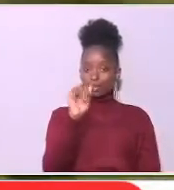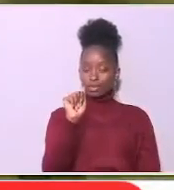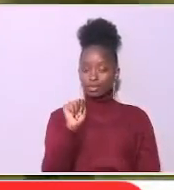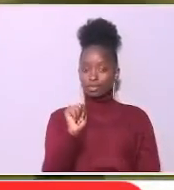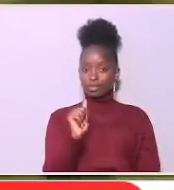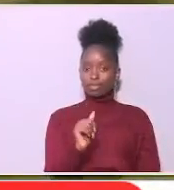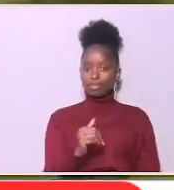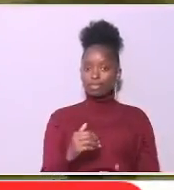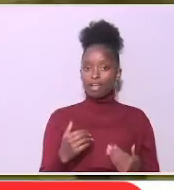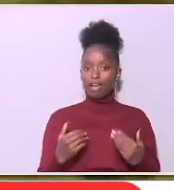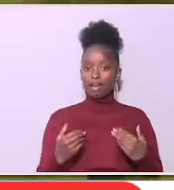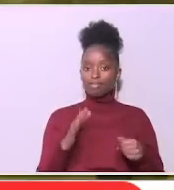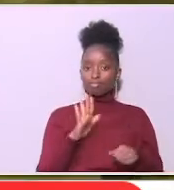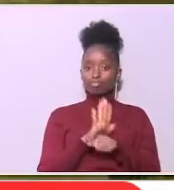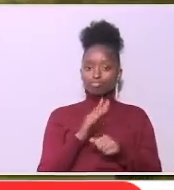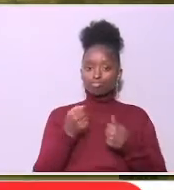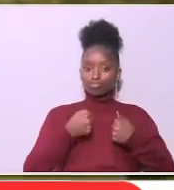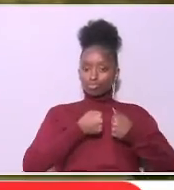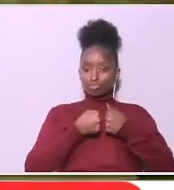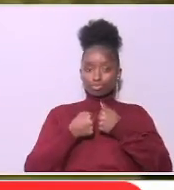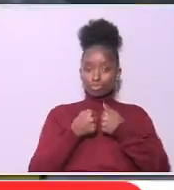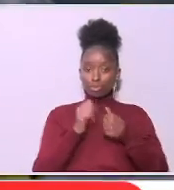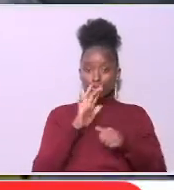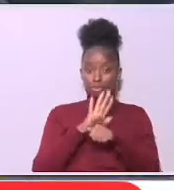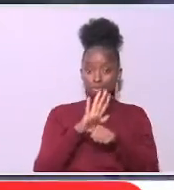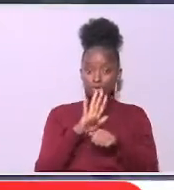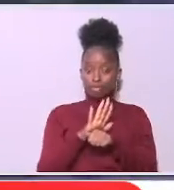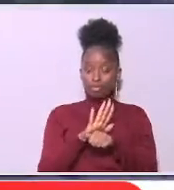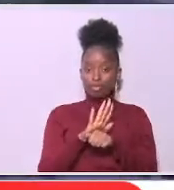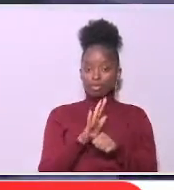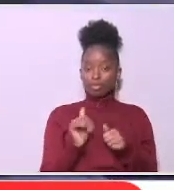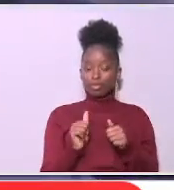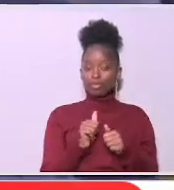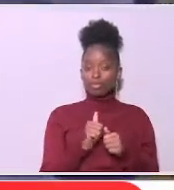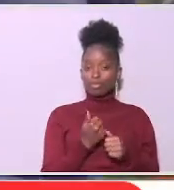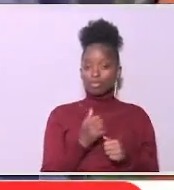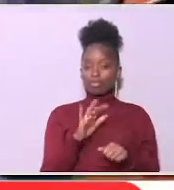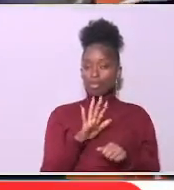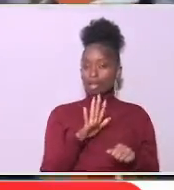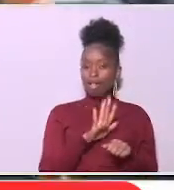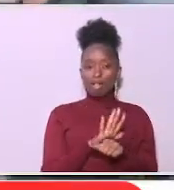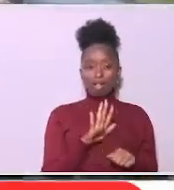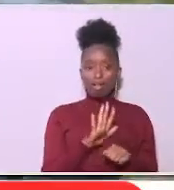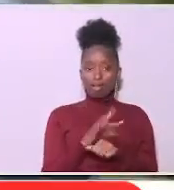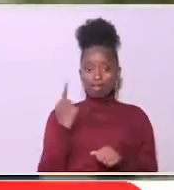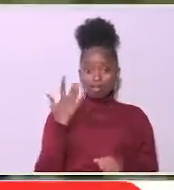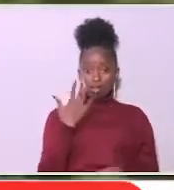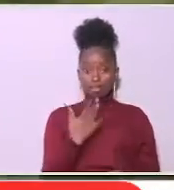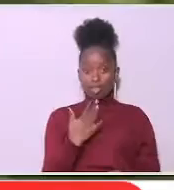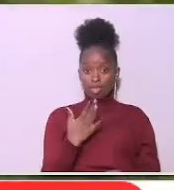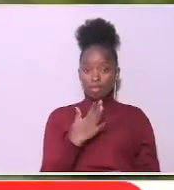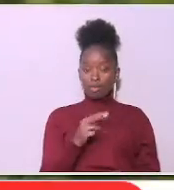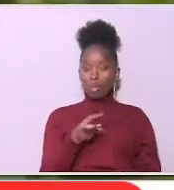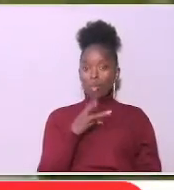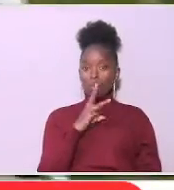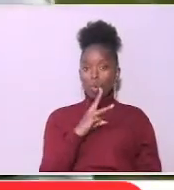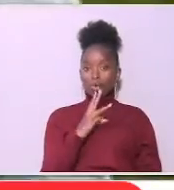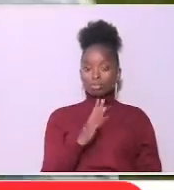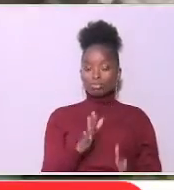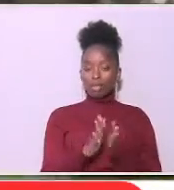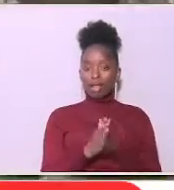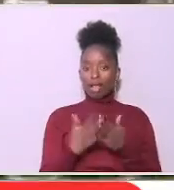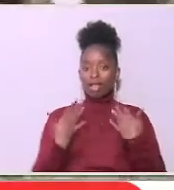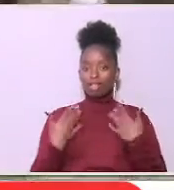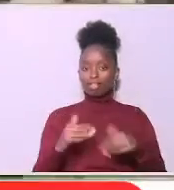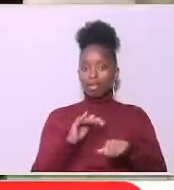limekuwa likikumbwa na changamoto sihaba, sio miundombinu duni, si mawasiliano, si maji, pia ukosefu wa huduma